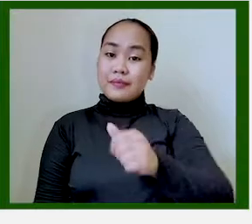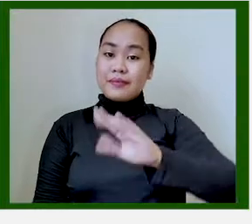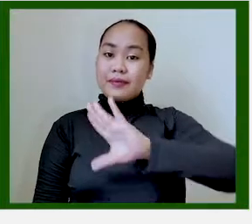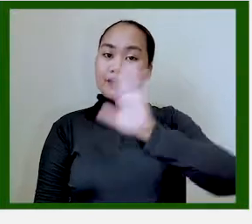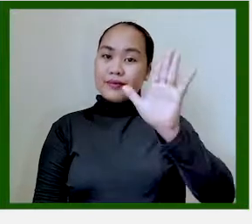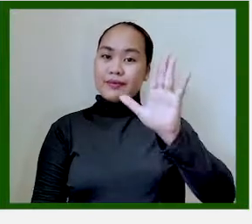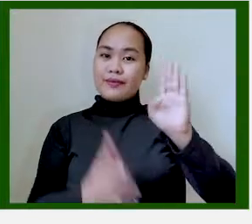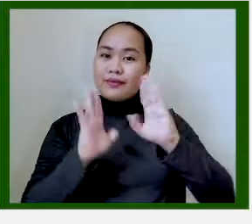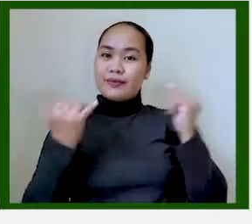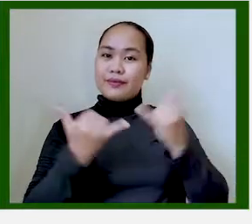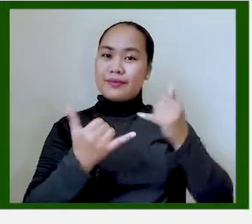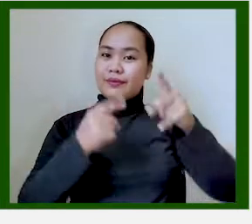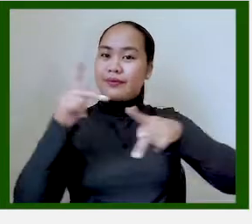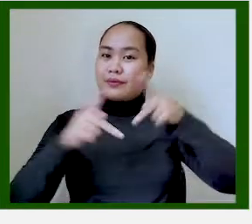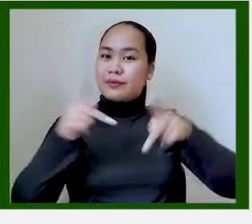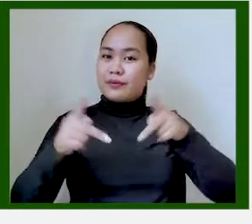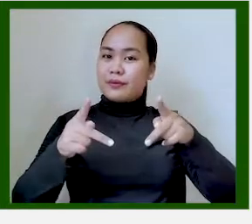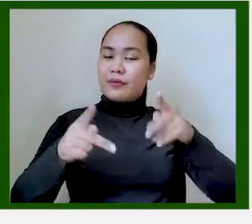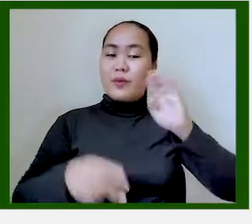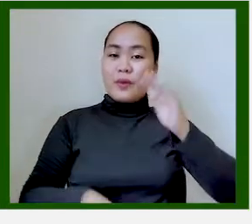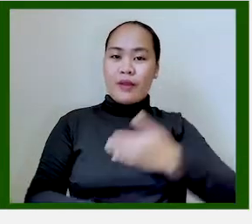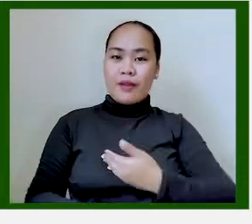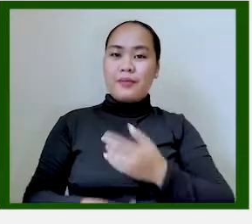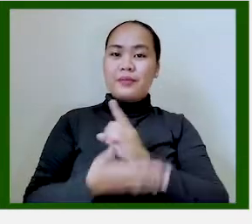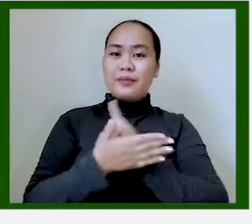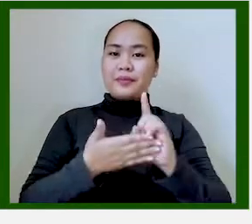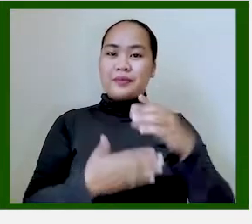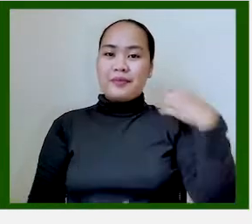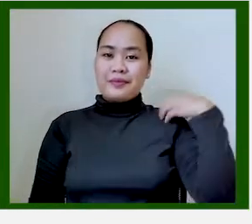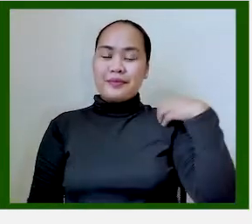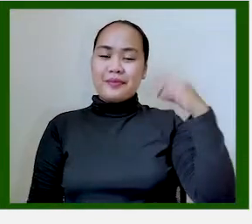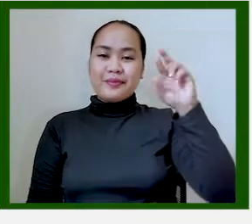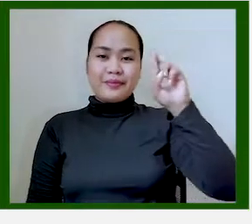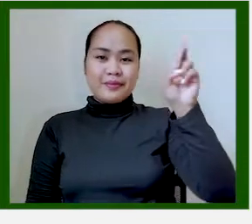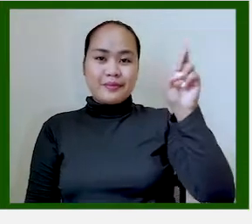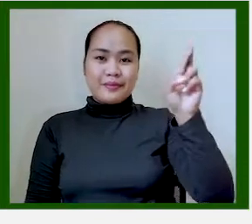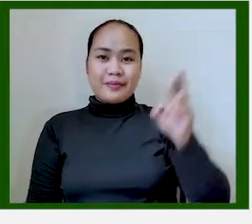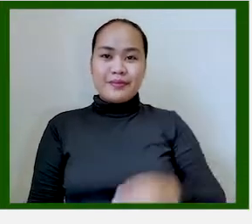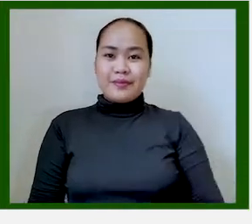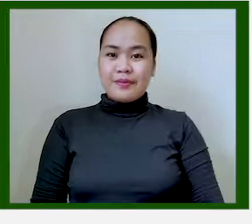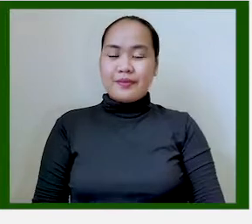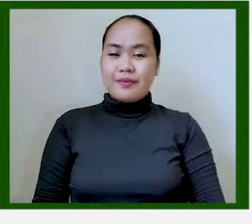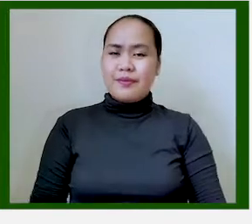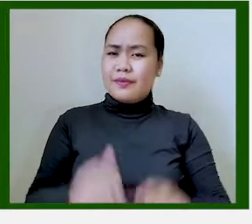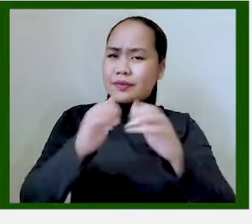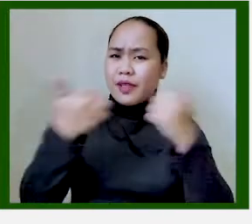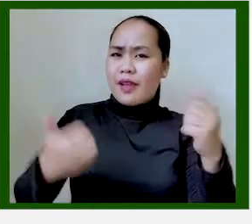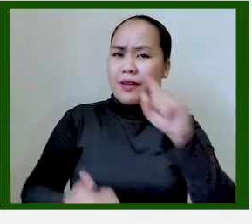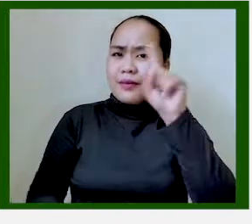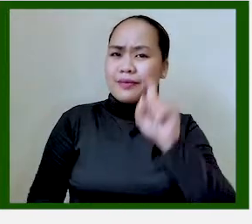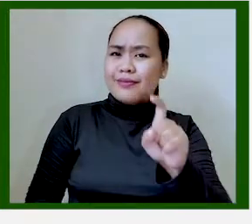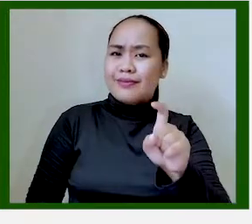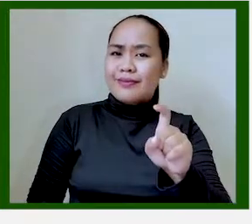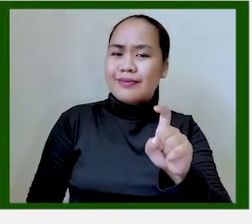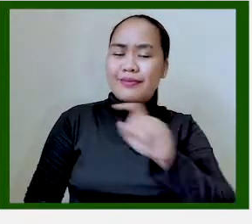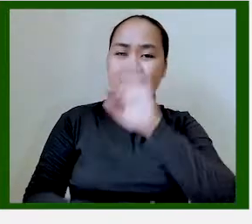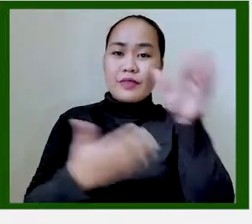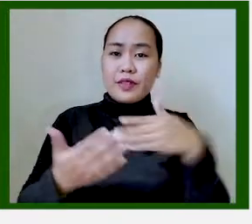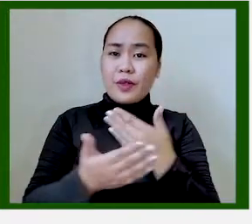Magandang araw po mga kabarangay. Welcome to our weekly Kapitan's Report. So, kamusta po tayo? How